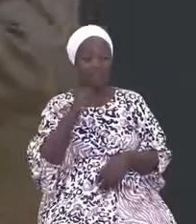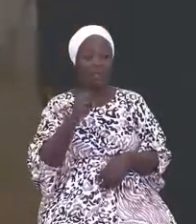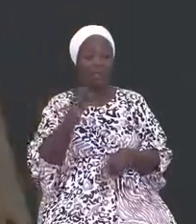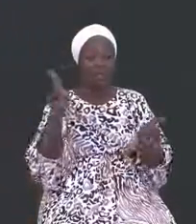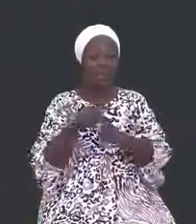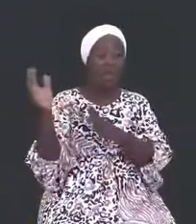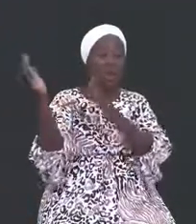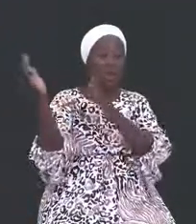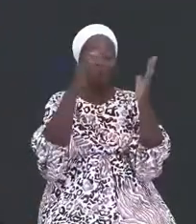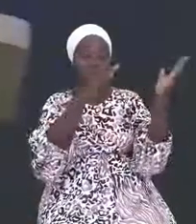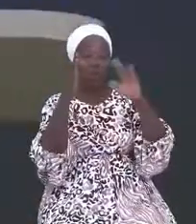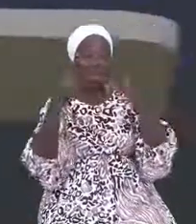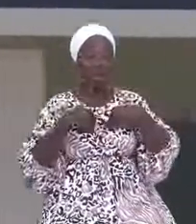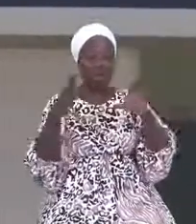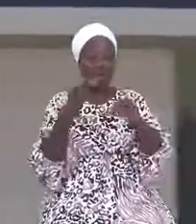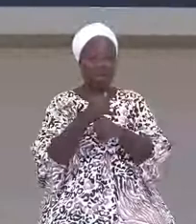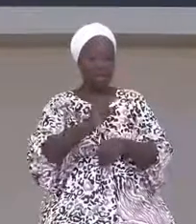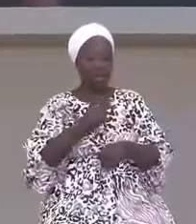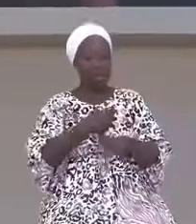nous emportent comme le vent.